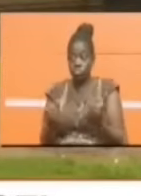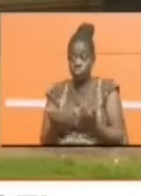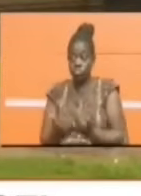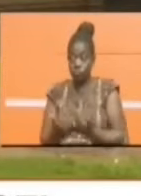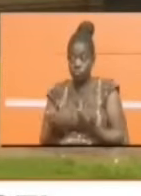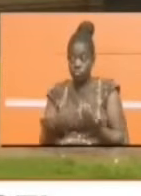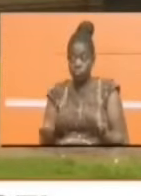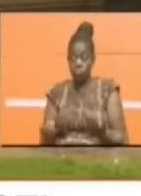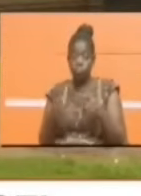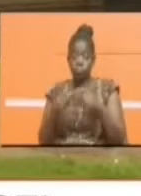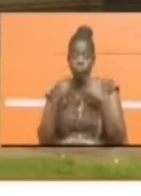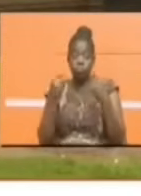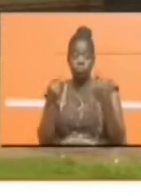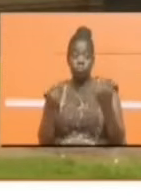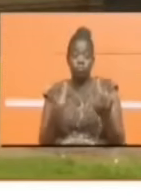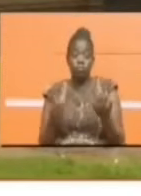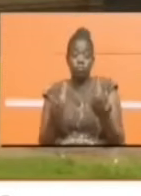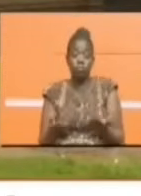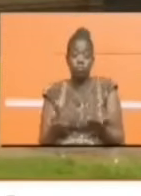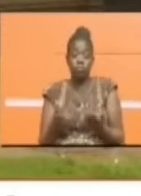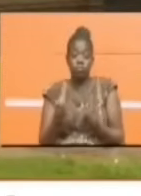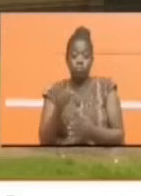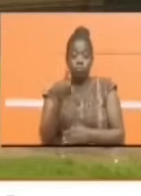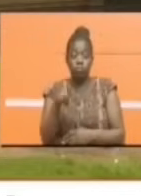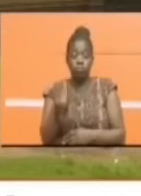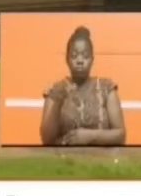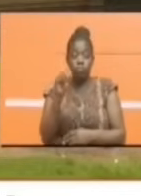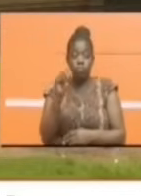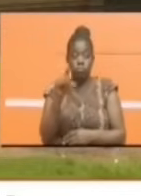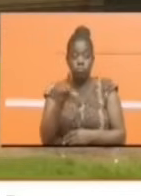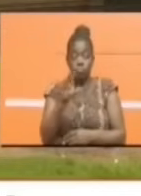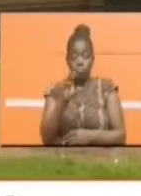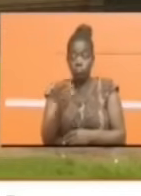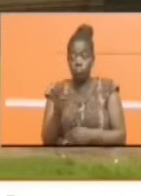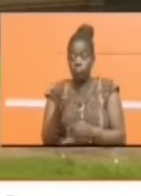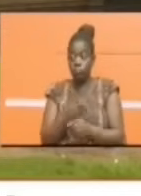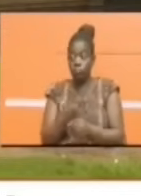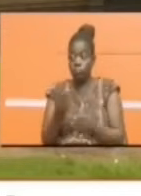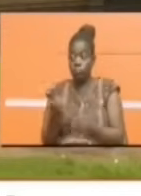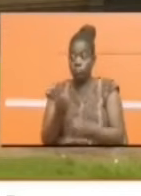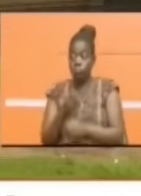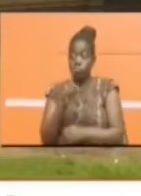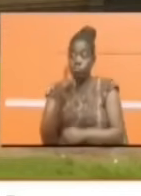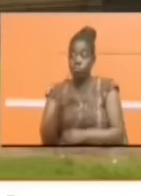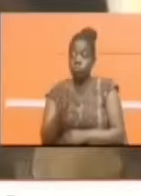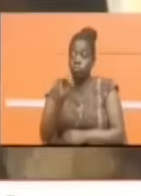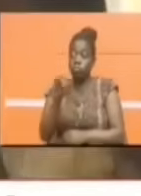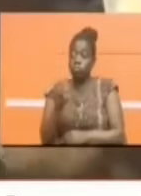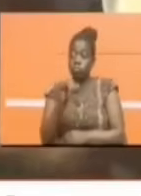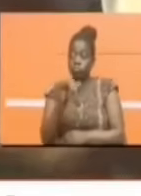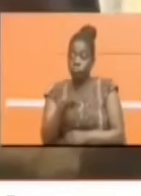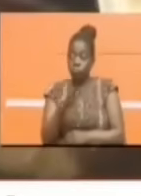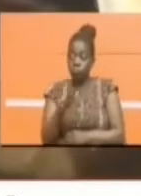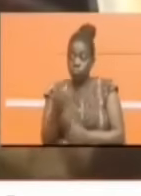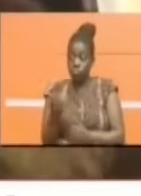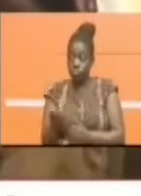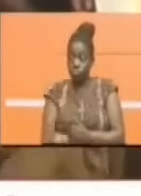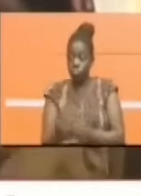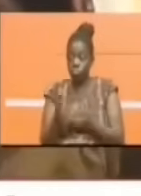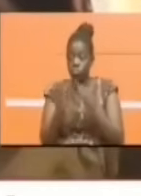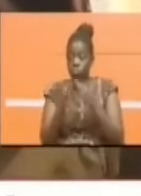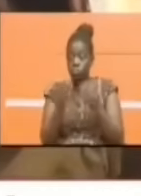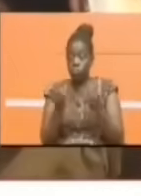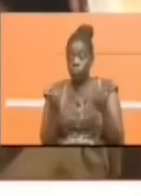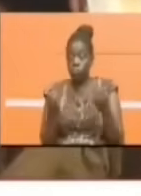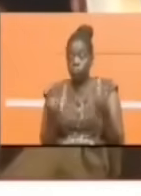Musana asumba ekkanisa ya Nazigo Prayer Palace esangibwa ku luguudo lw'e Kayunga okudda ejjinja. Ensangi zino maka